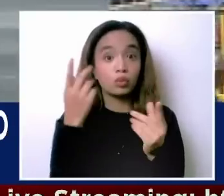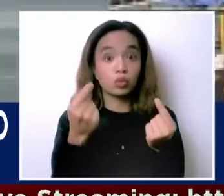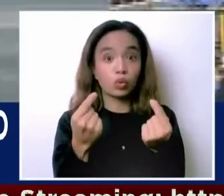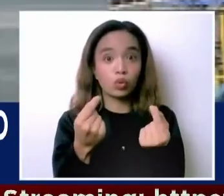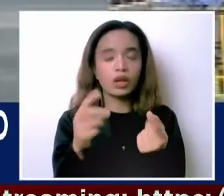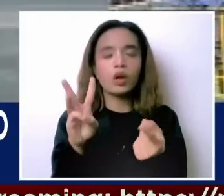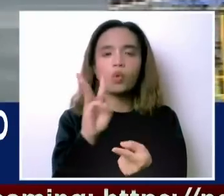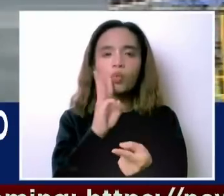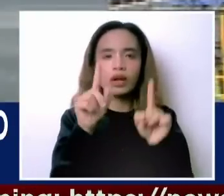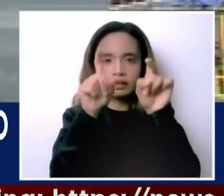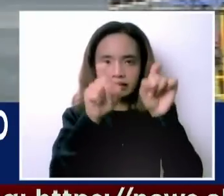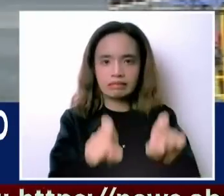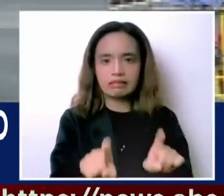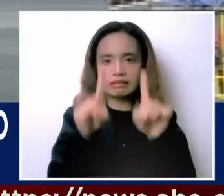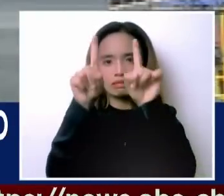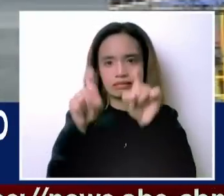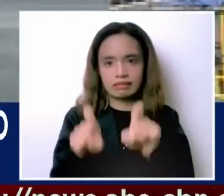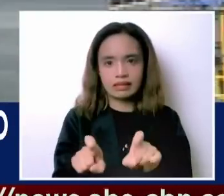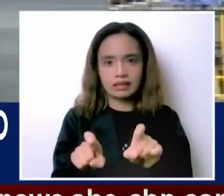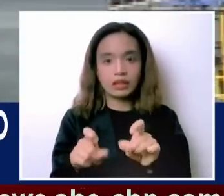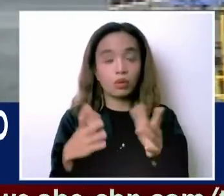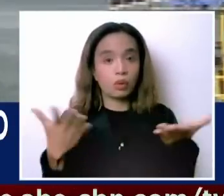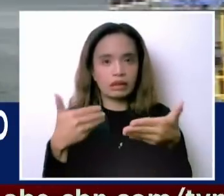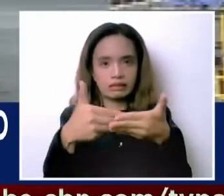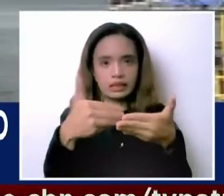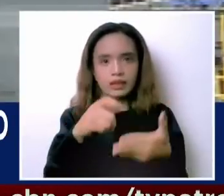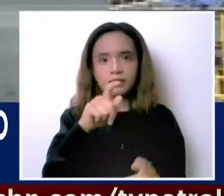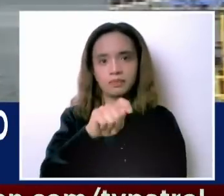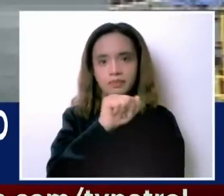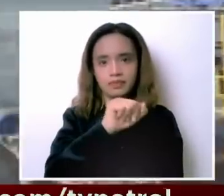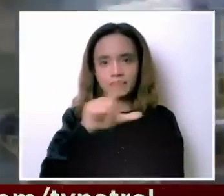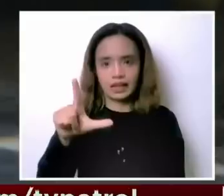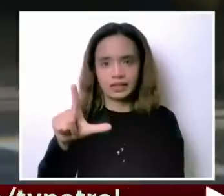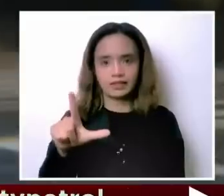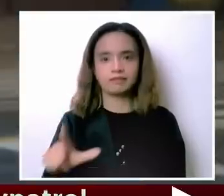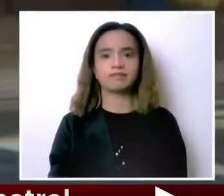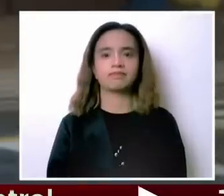mga bayan sa paligid ng Taal Volcano.